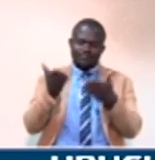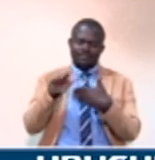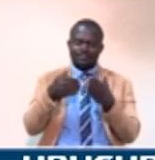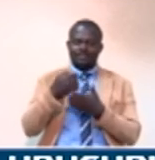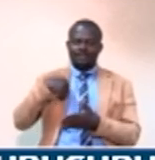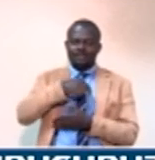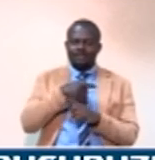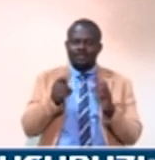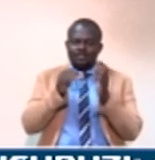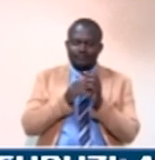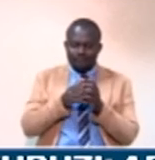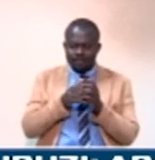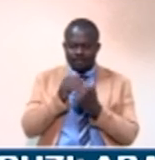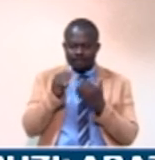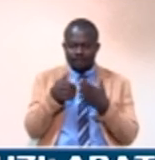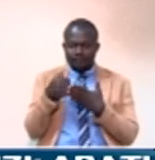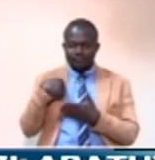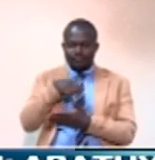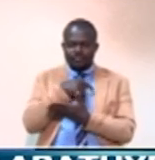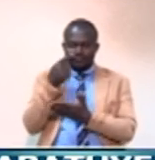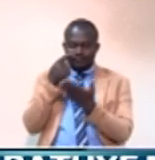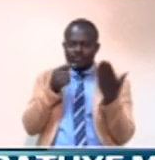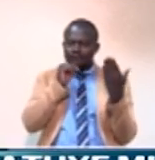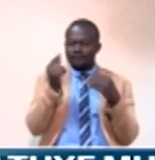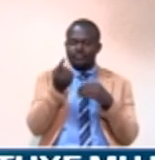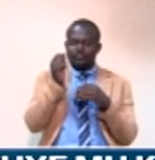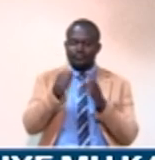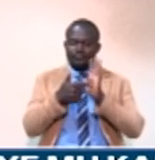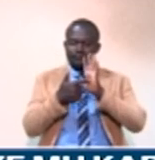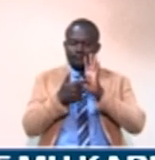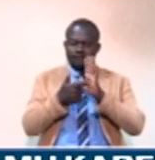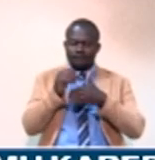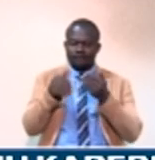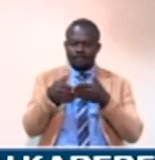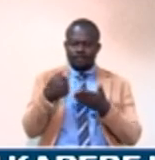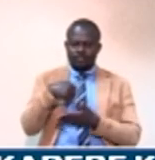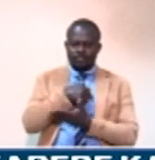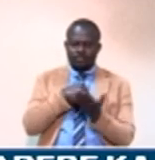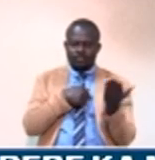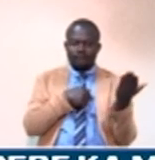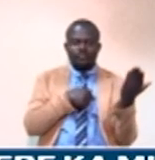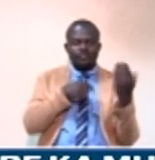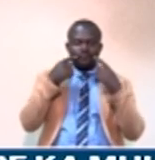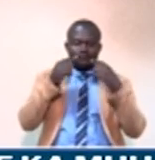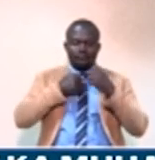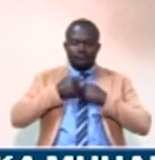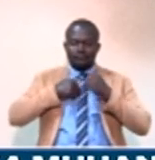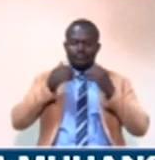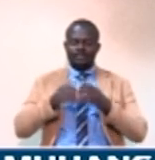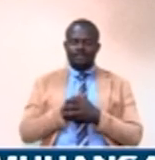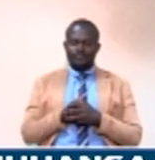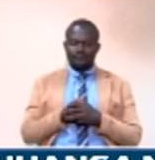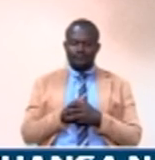zihari, ariko akanya nta ibipimo dufata, nta na kimwe cyatwereka yuko dufite ziriya variant ku buryo twabitangariza Abanyarwanda. Dr.